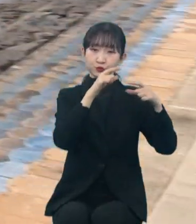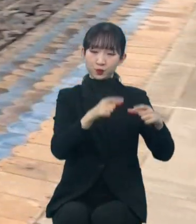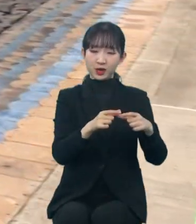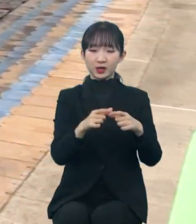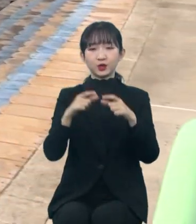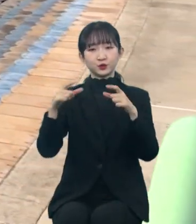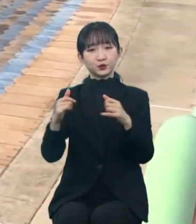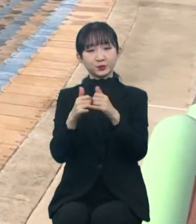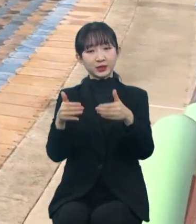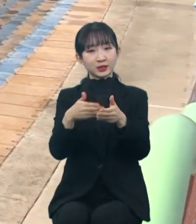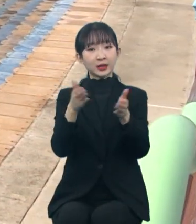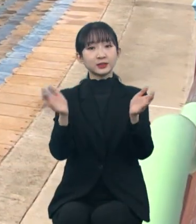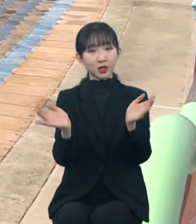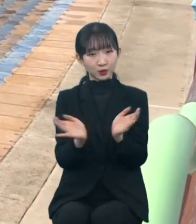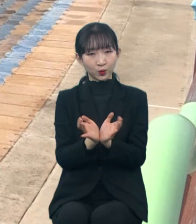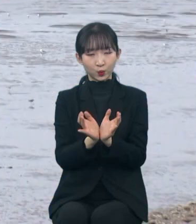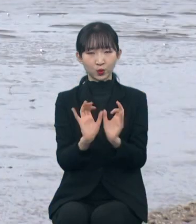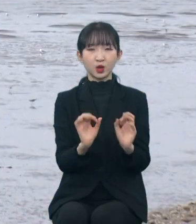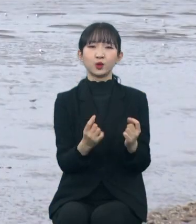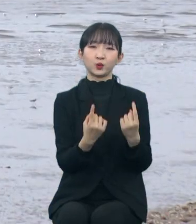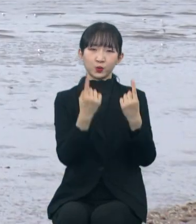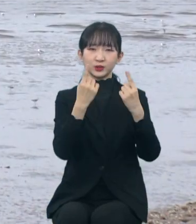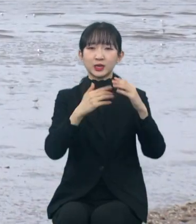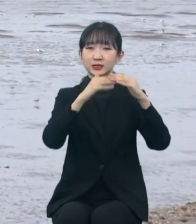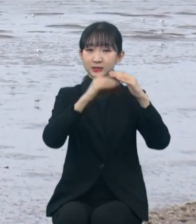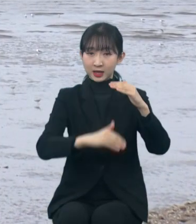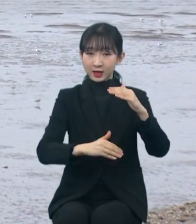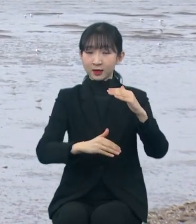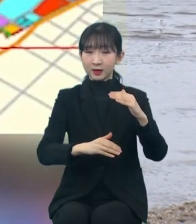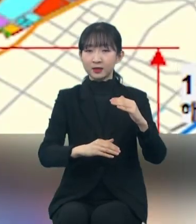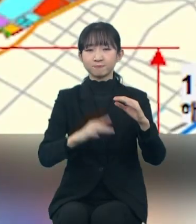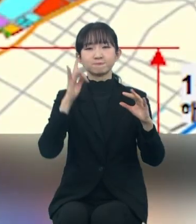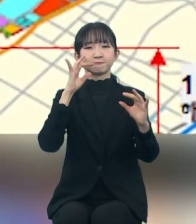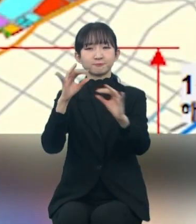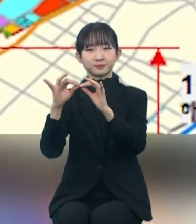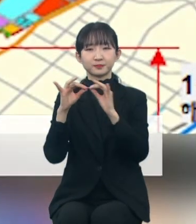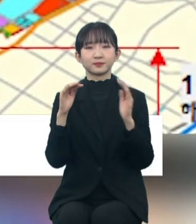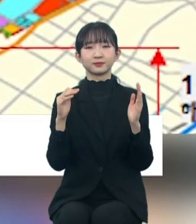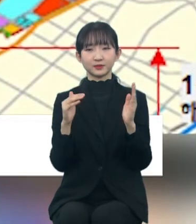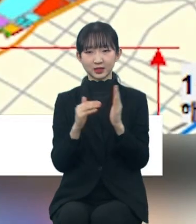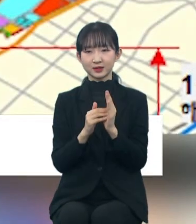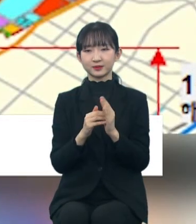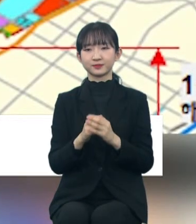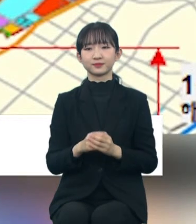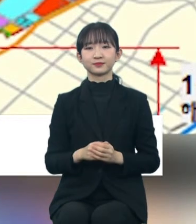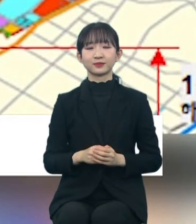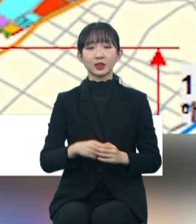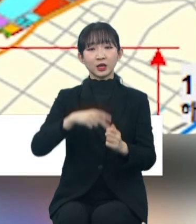주민단체도 동시착공 방향으로 의견을 모았다고 덧붙였습니다. 2구간